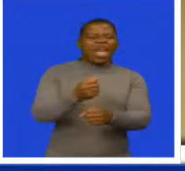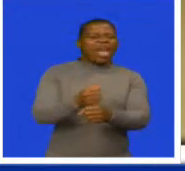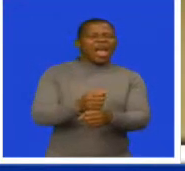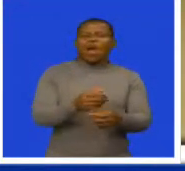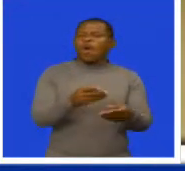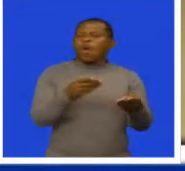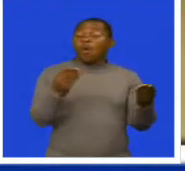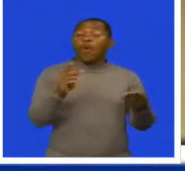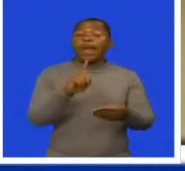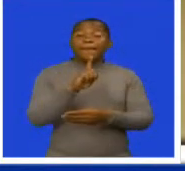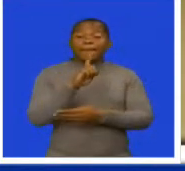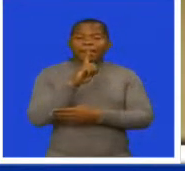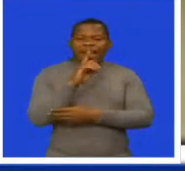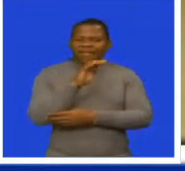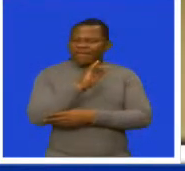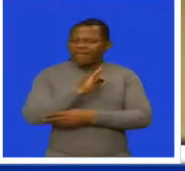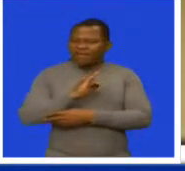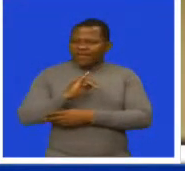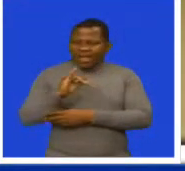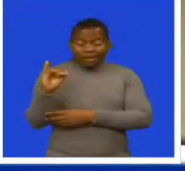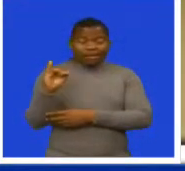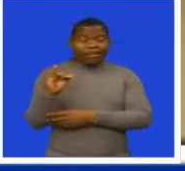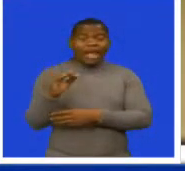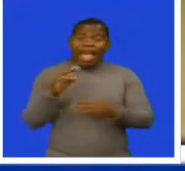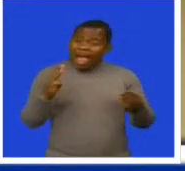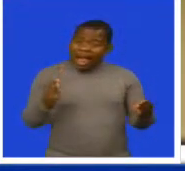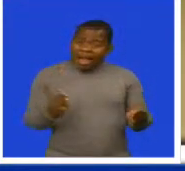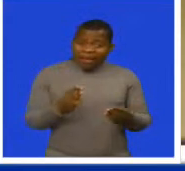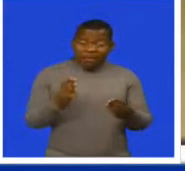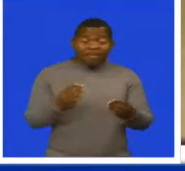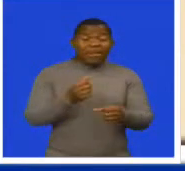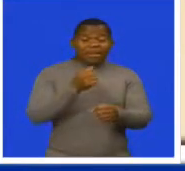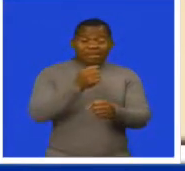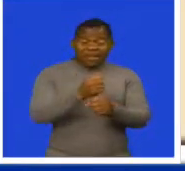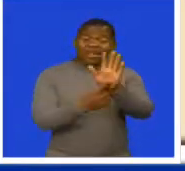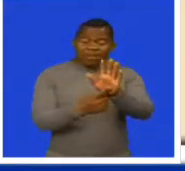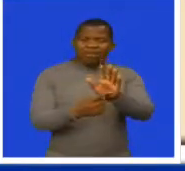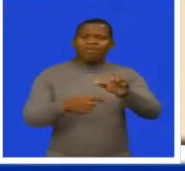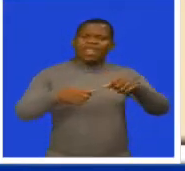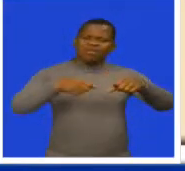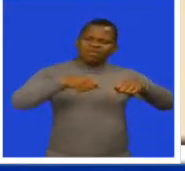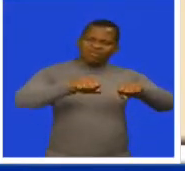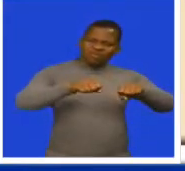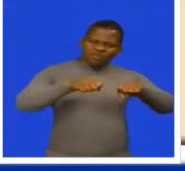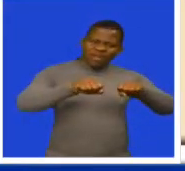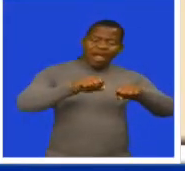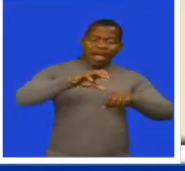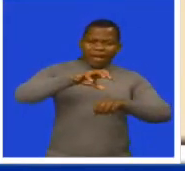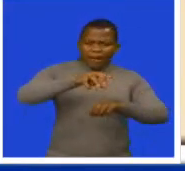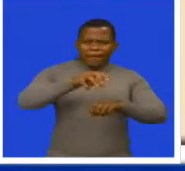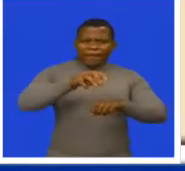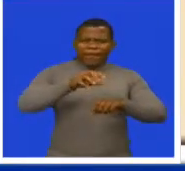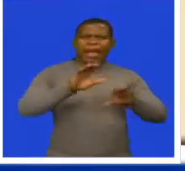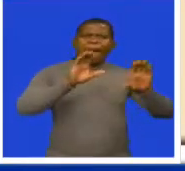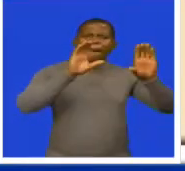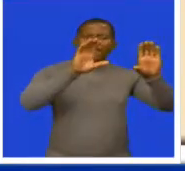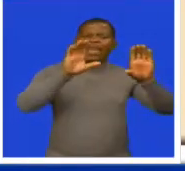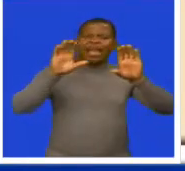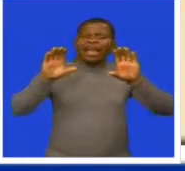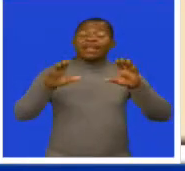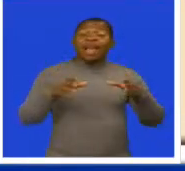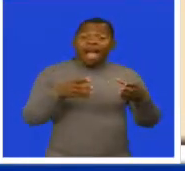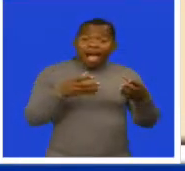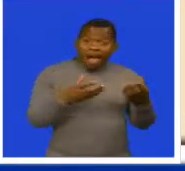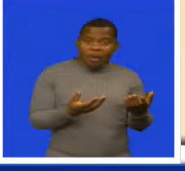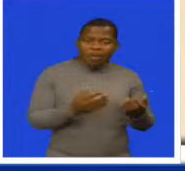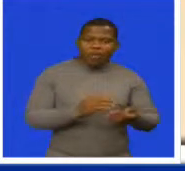kube ngito let understand the system ikakhulethe inkundla nekuthi siyimaketha kanjani endlu asikhona ku service abahlonishwa